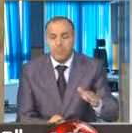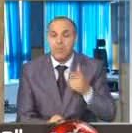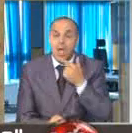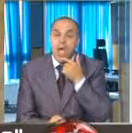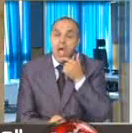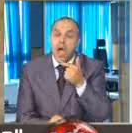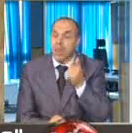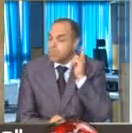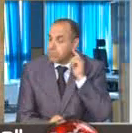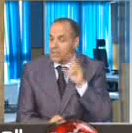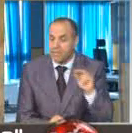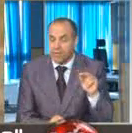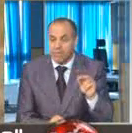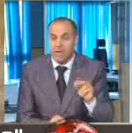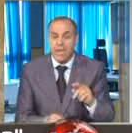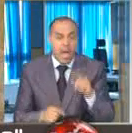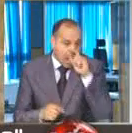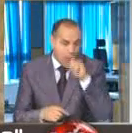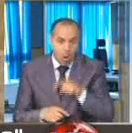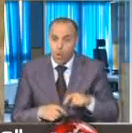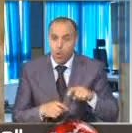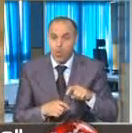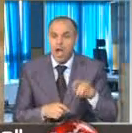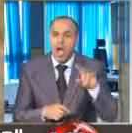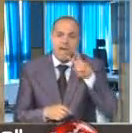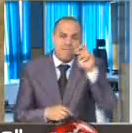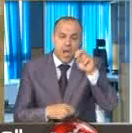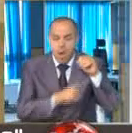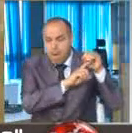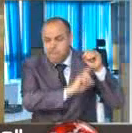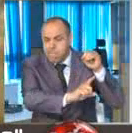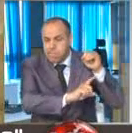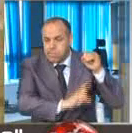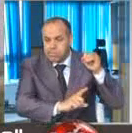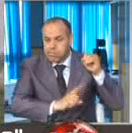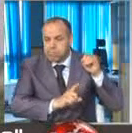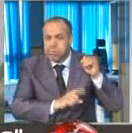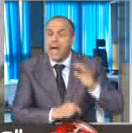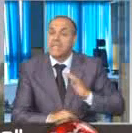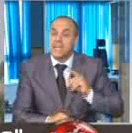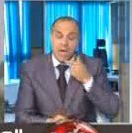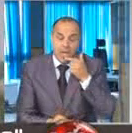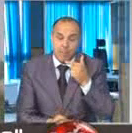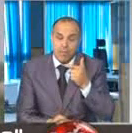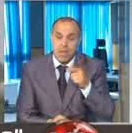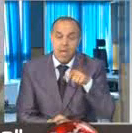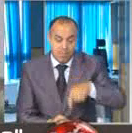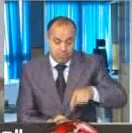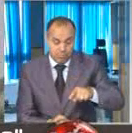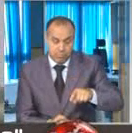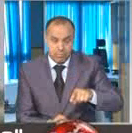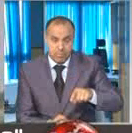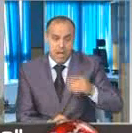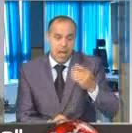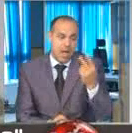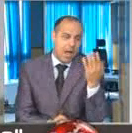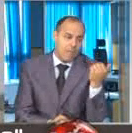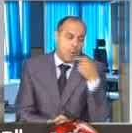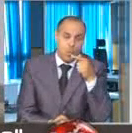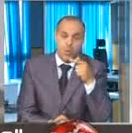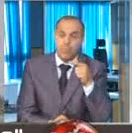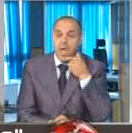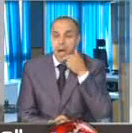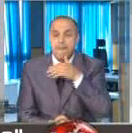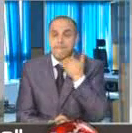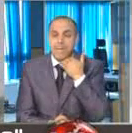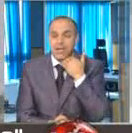وأضاف المصدر ذاته أن التحالف نفذ 20 غارة دعم للعملية العسكرية خلال الأيام الأربعة الماضية، وأن